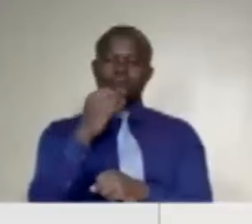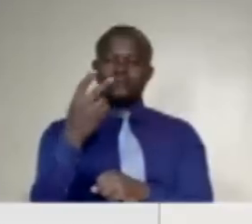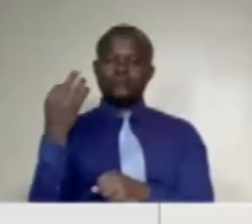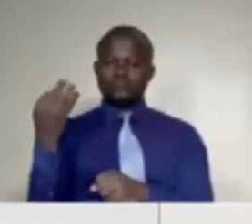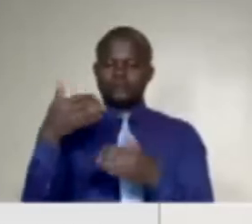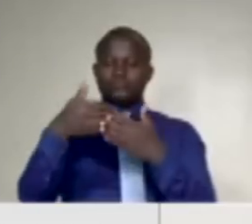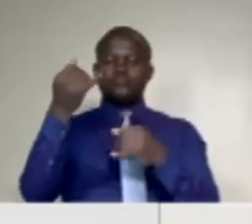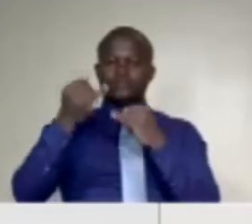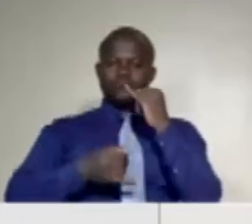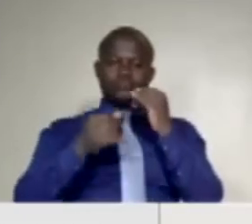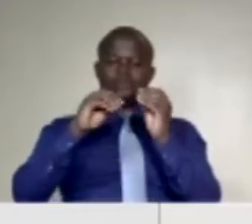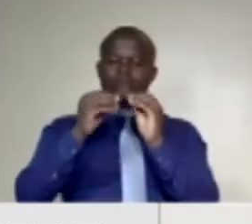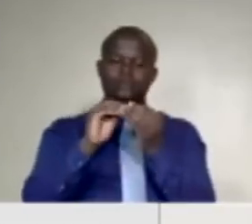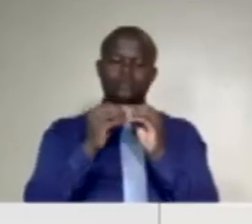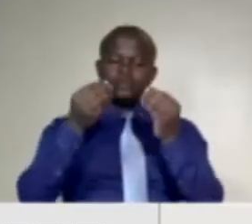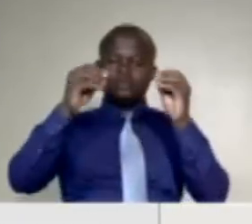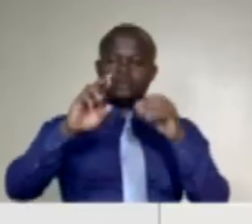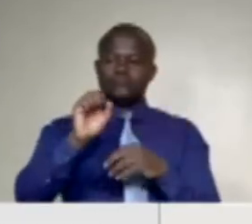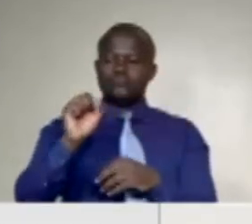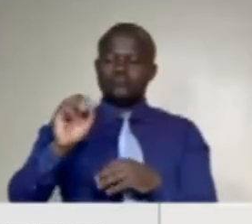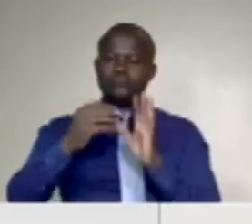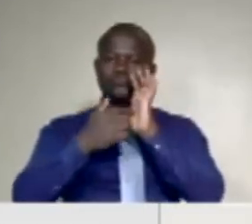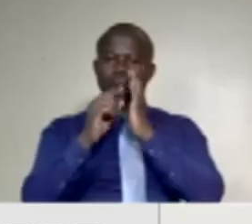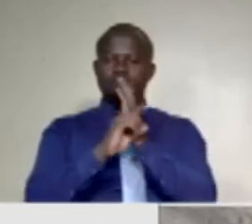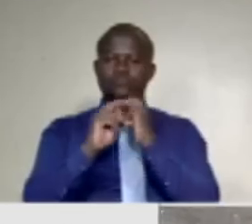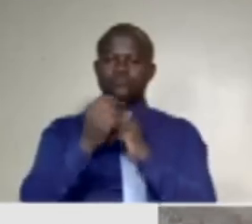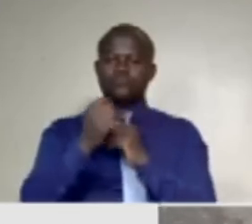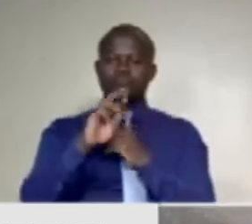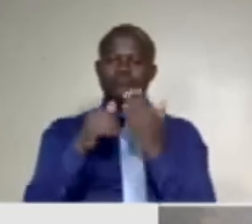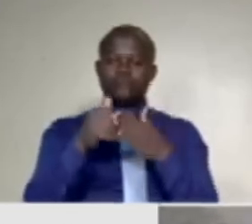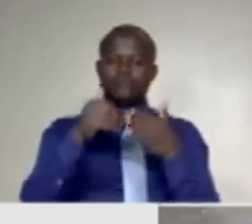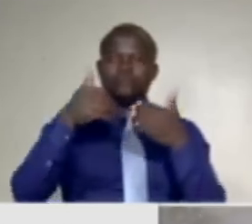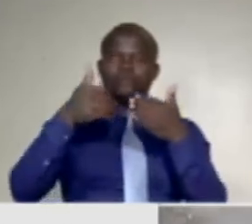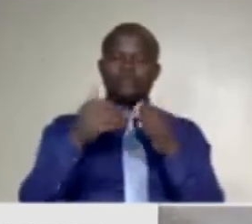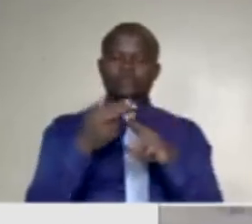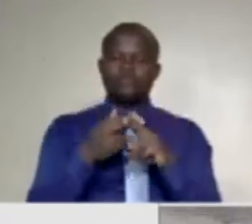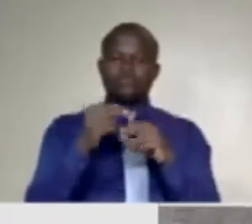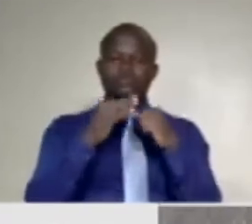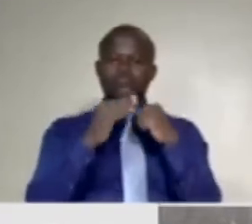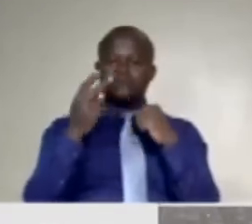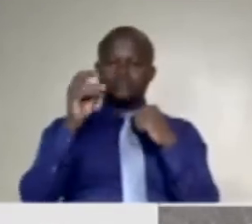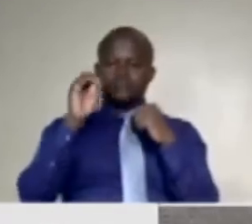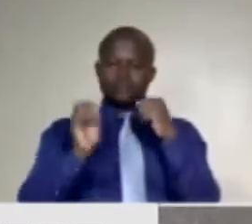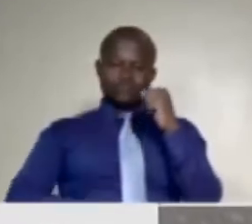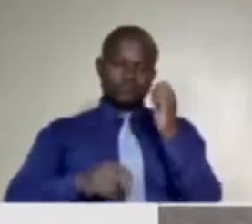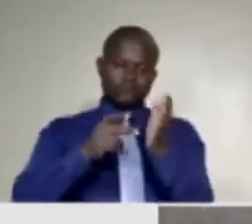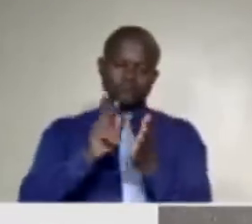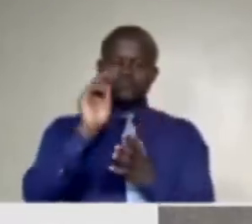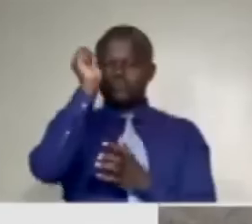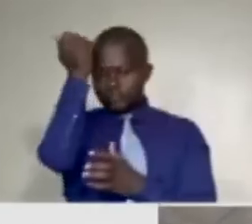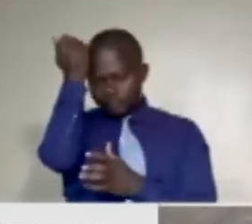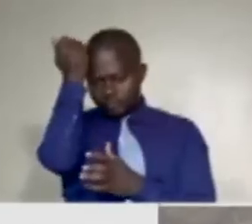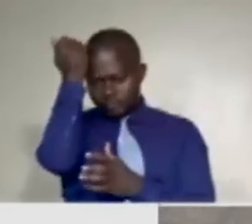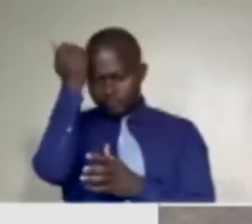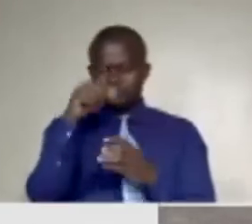w'2023 ugana ku musozo, imibare itangwa na RSSB igaragaza ko akarere ka Nyagatare usize kari ku kigero cya 82% mu kwishyura imisanzu ya mituelle de